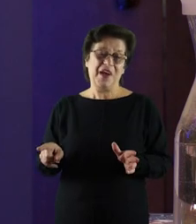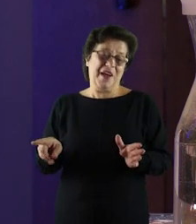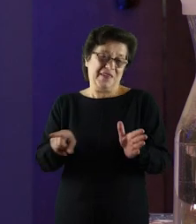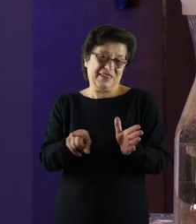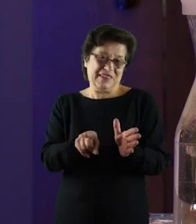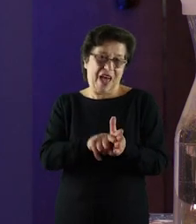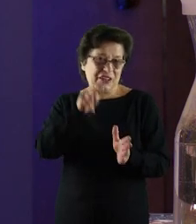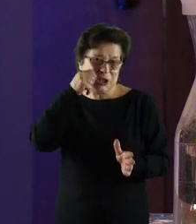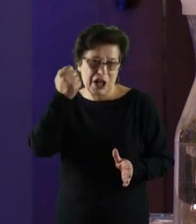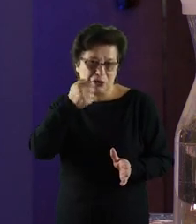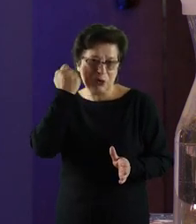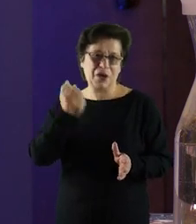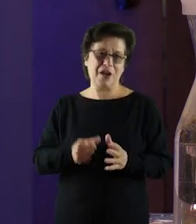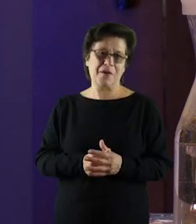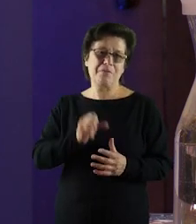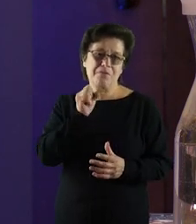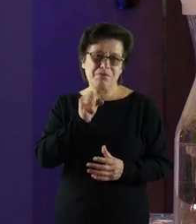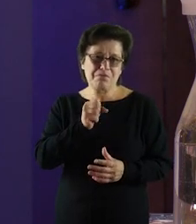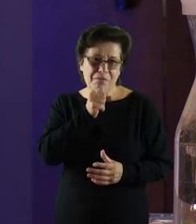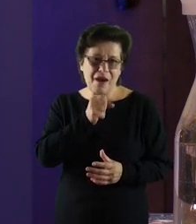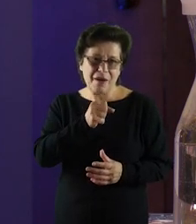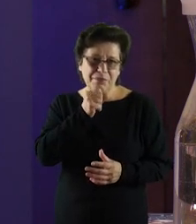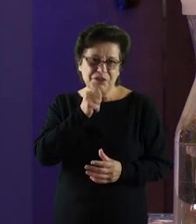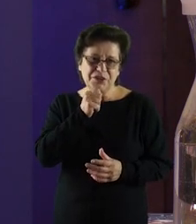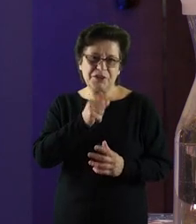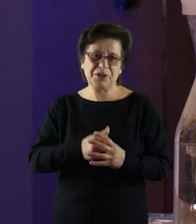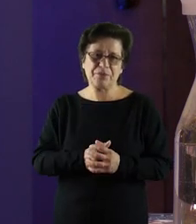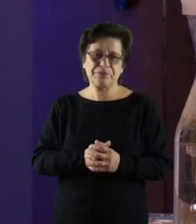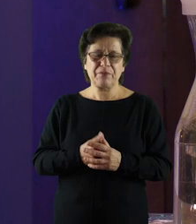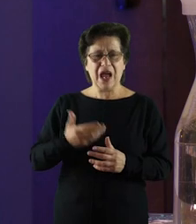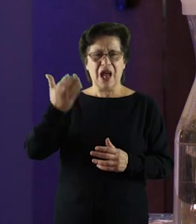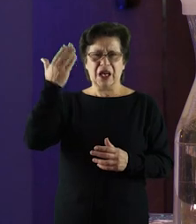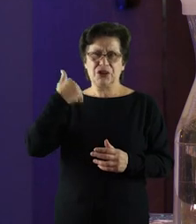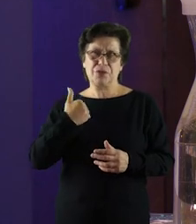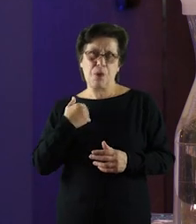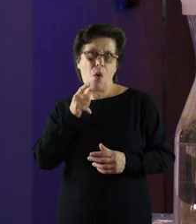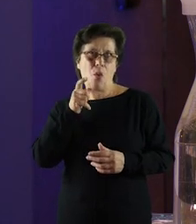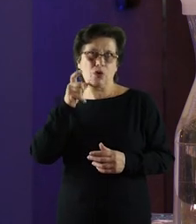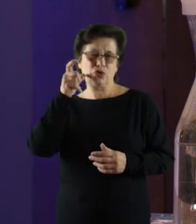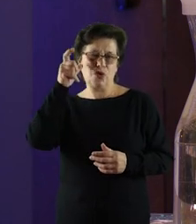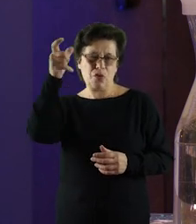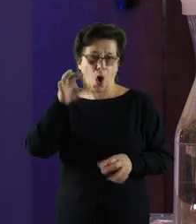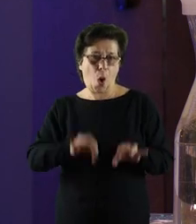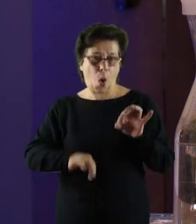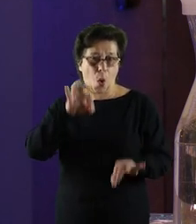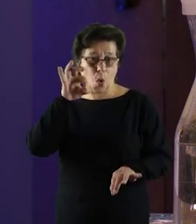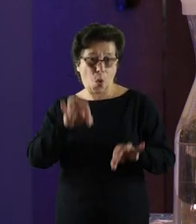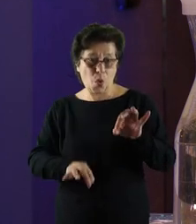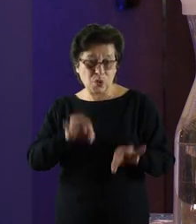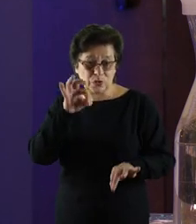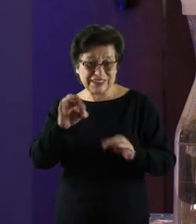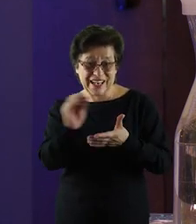rodzice być może nawet tej książki nie znają, ale kiedyś ogłoszono konkurs literacki, wzięłam w nim udział. To